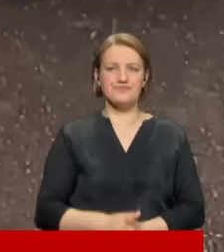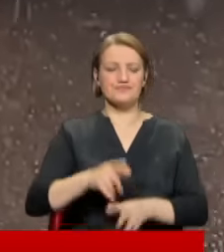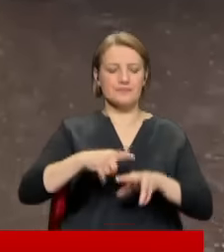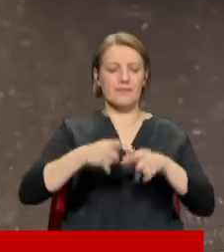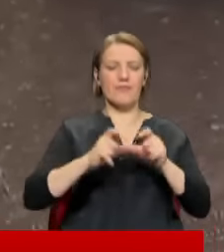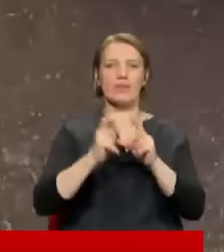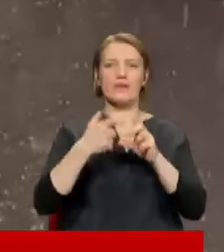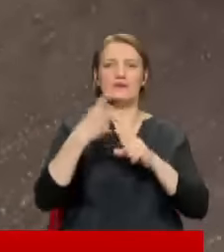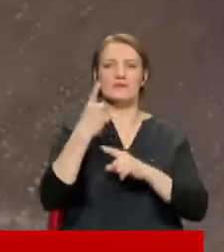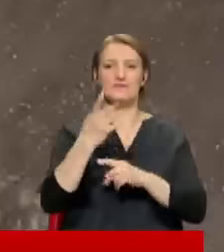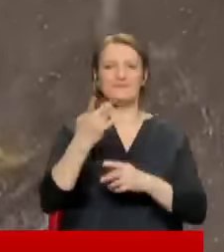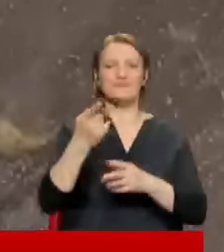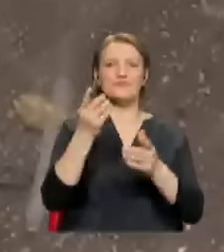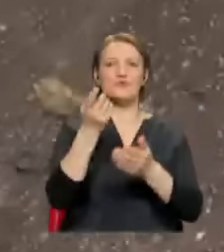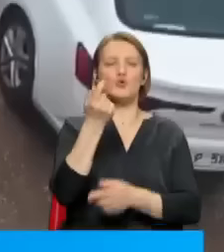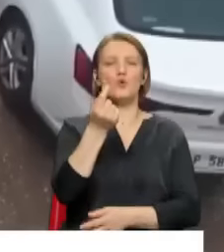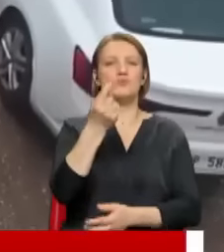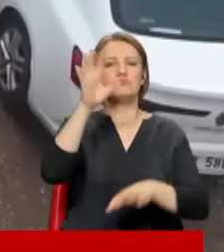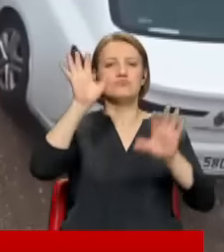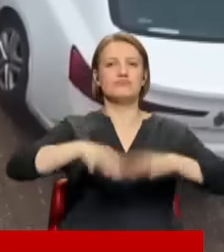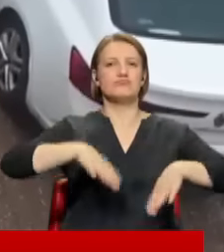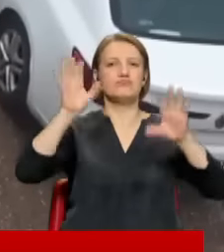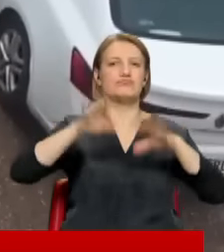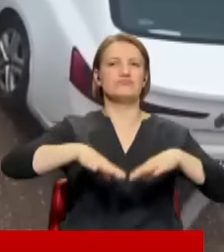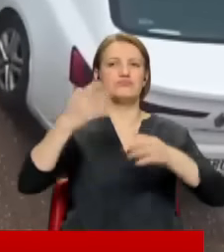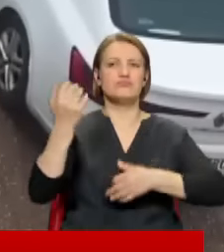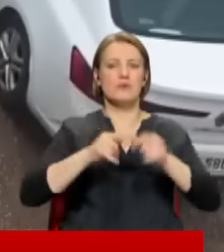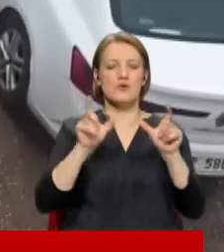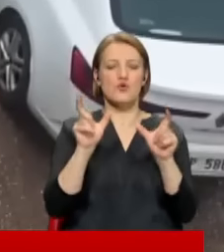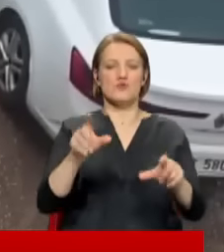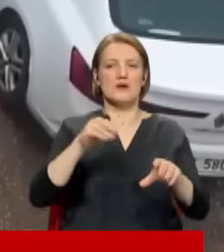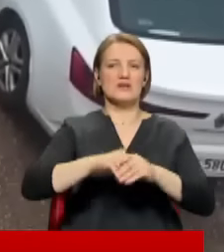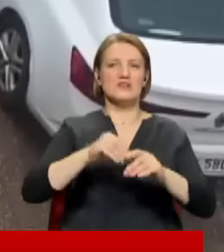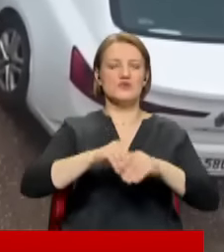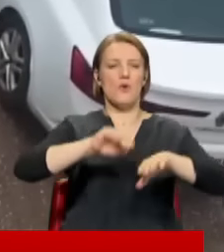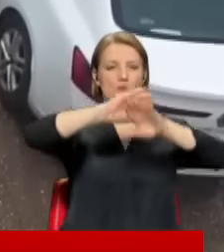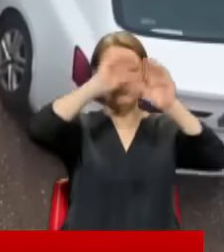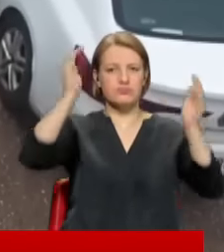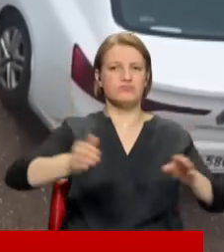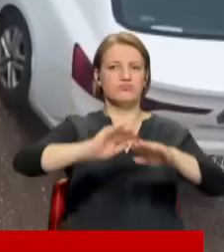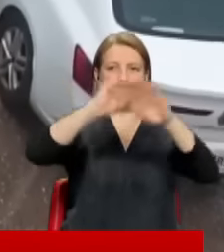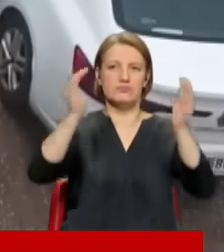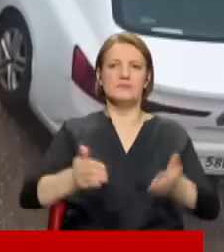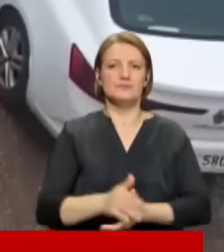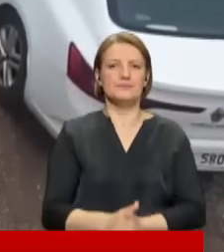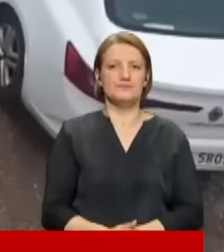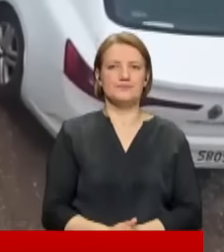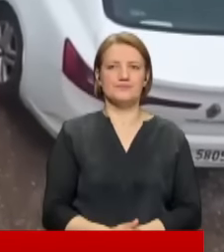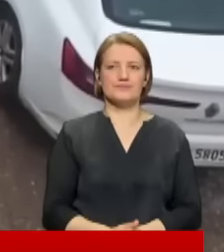Ağrı'nın Patlos ilçesinde ise dolu yağış etkili oldu. Vatandaşlar araçlarını korumak için çağrıyı örtülerde buldu.